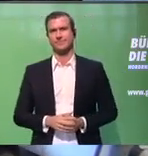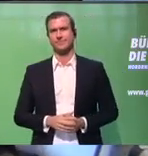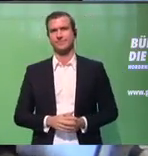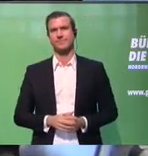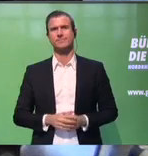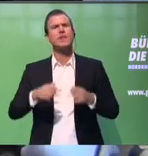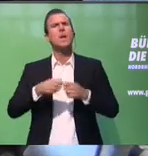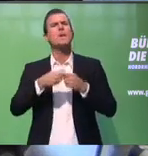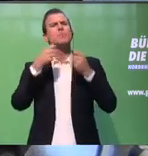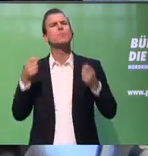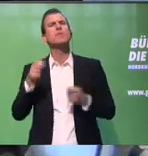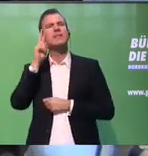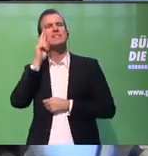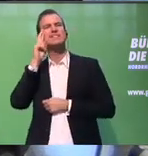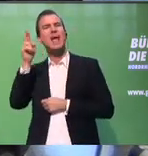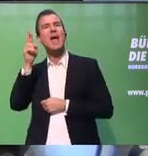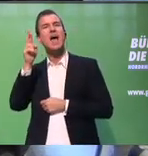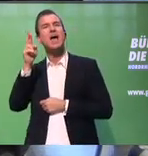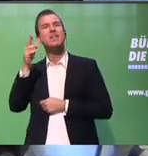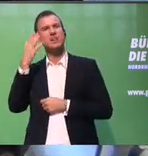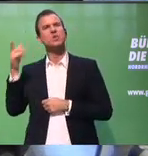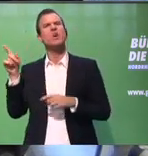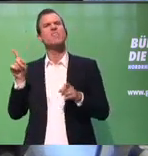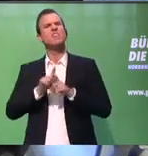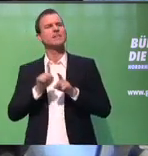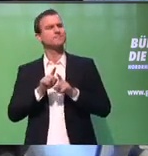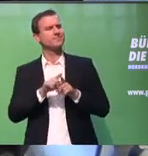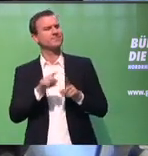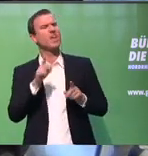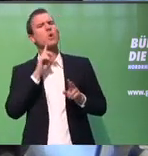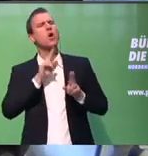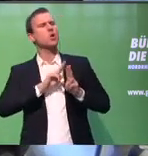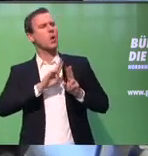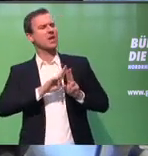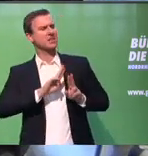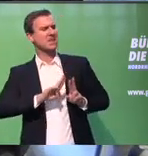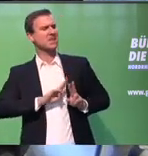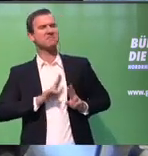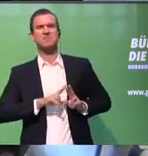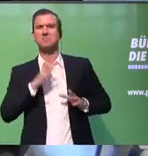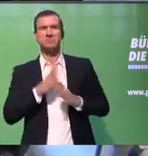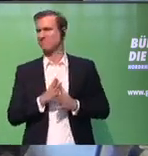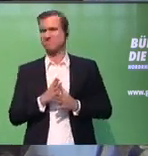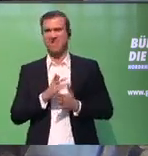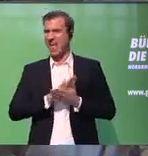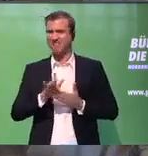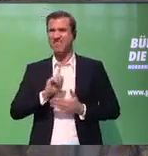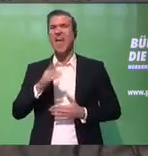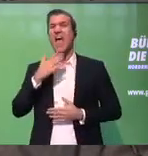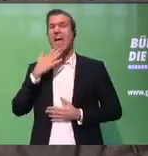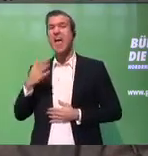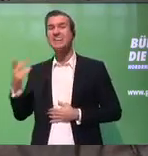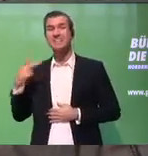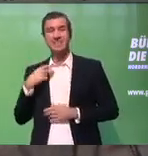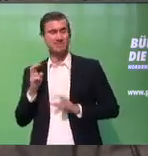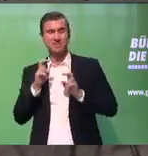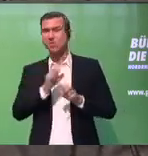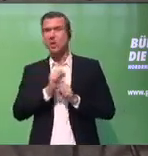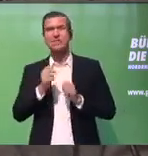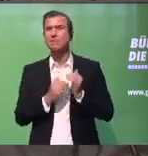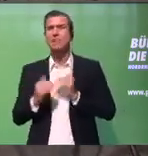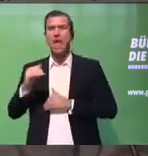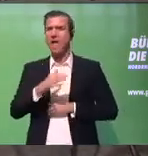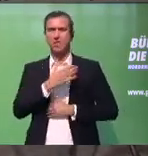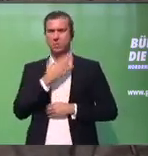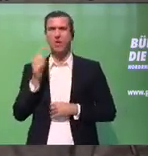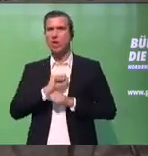Der Bundesrat als Korrektivgremium, so ganz einfach ist es nicht. Selbst mit Hessen haben wir dort nicht die Mehrheit. Uns wird da immer